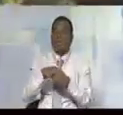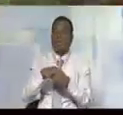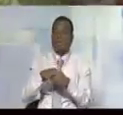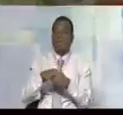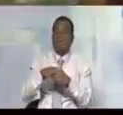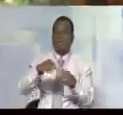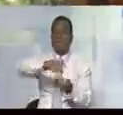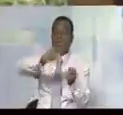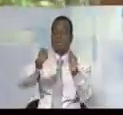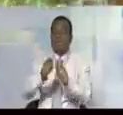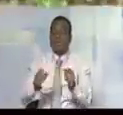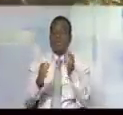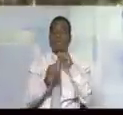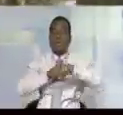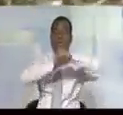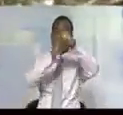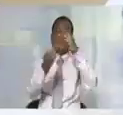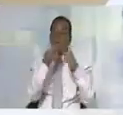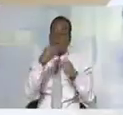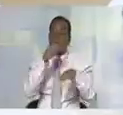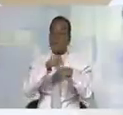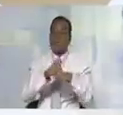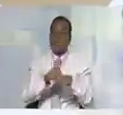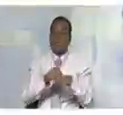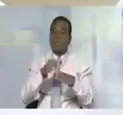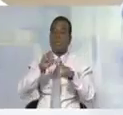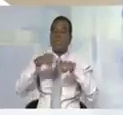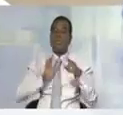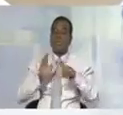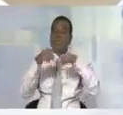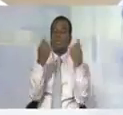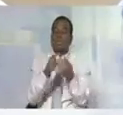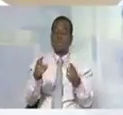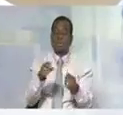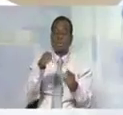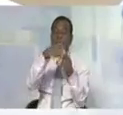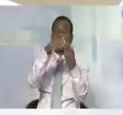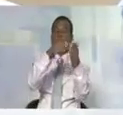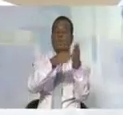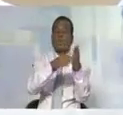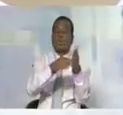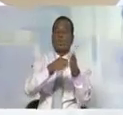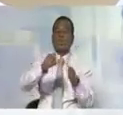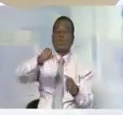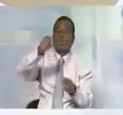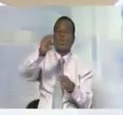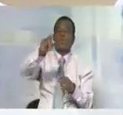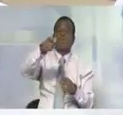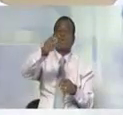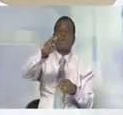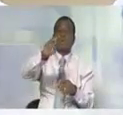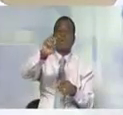de l'amélioration de la sécurité alimentaire. PROPACOM Ouest, qui comprend l'antenne de Séguéla et l'antenne de